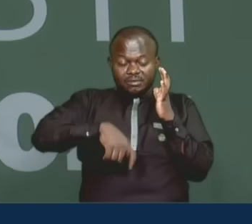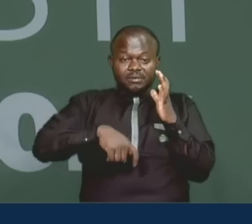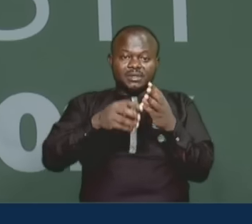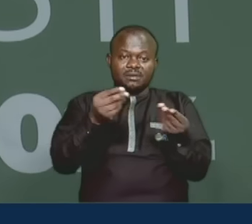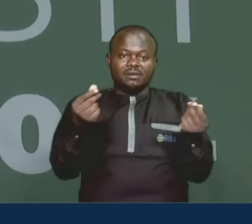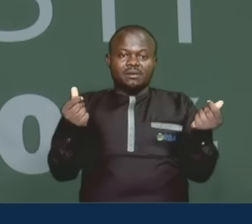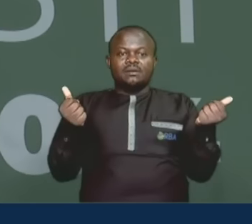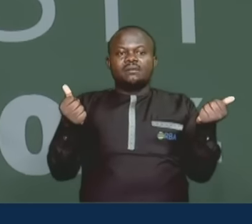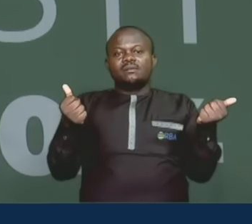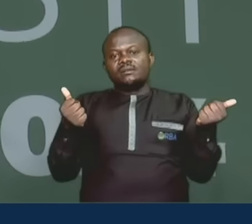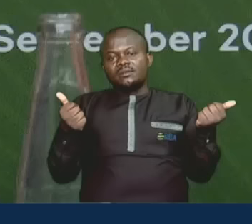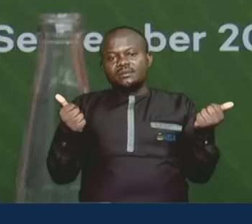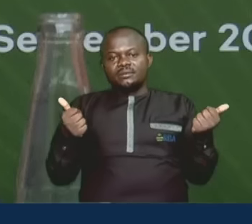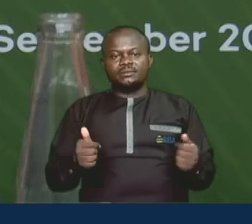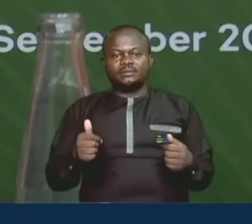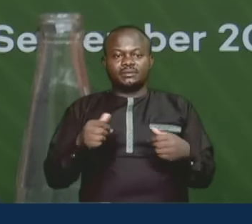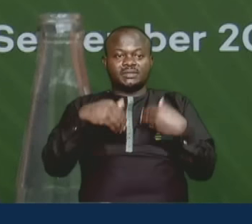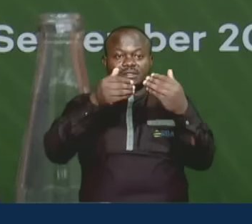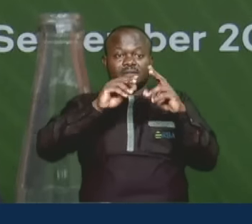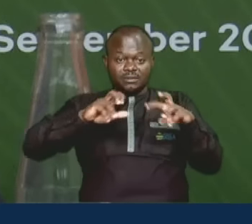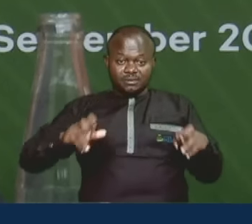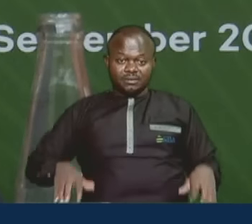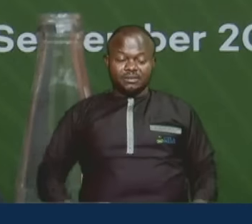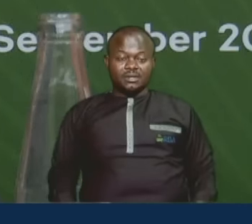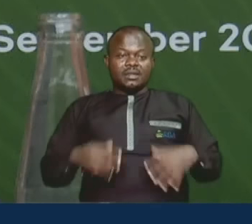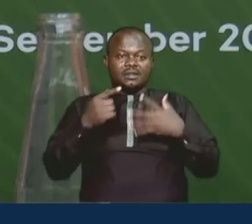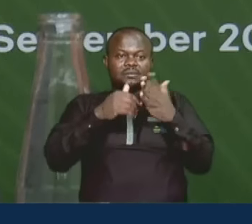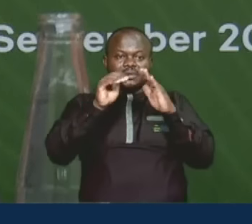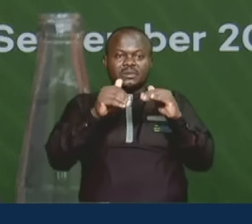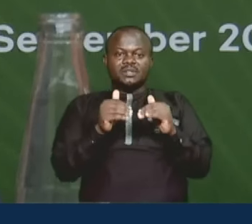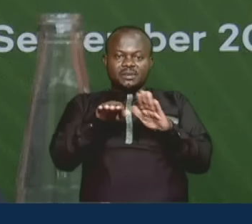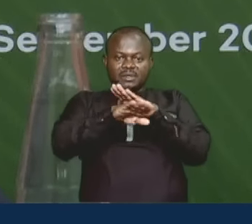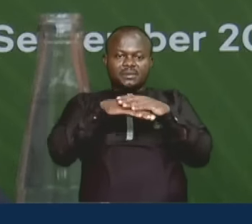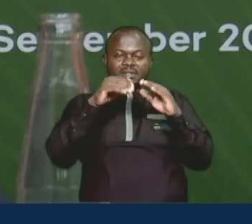bitanzwe n'abashakashatsi. Ubungubu ibyo duhinga by'ibanze,